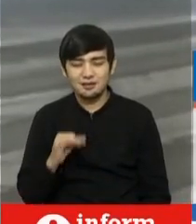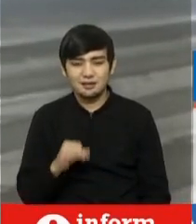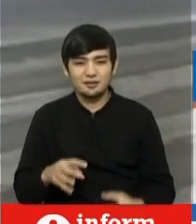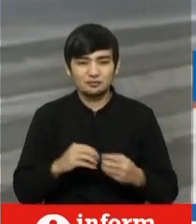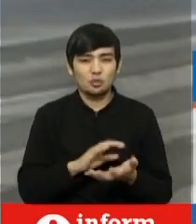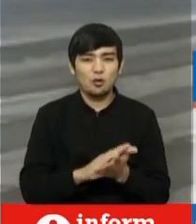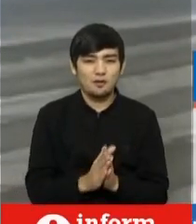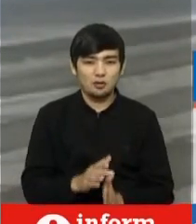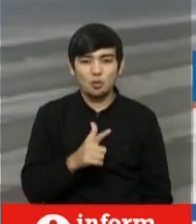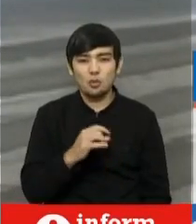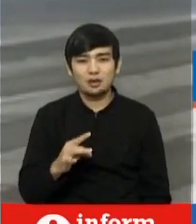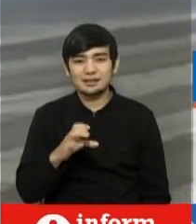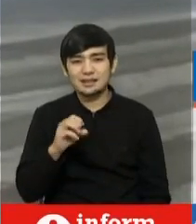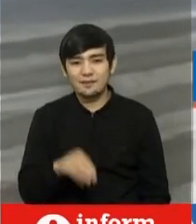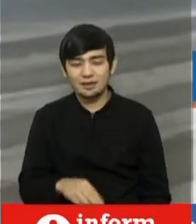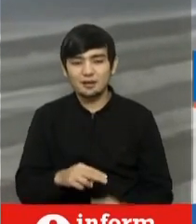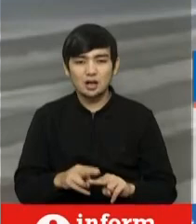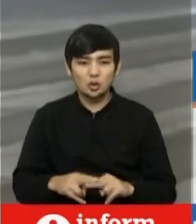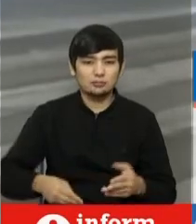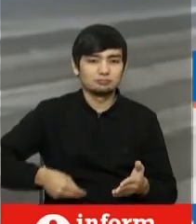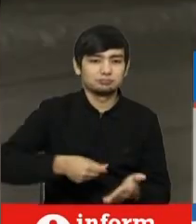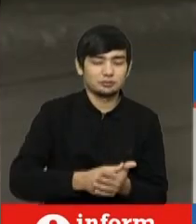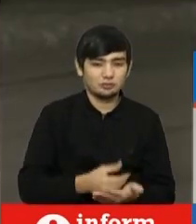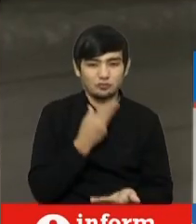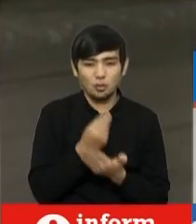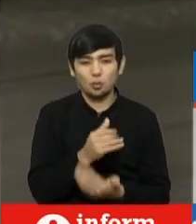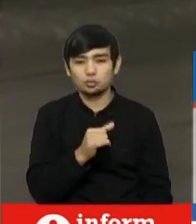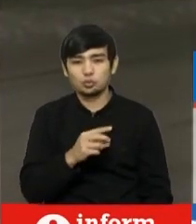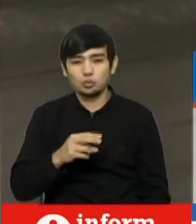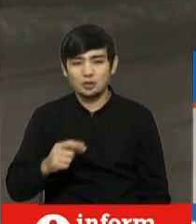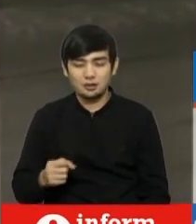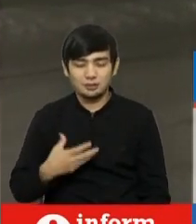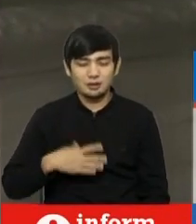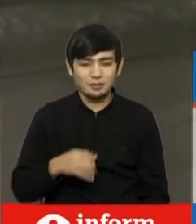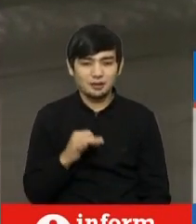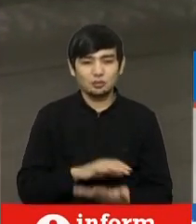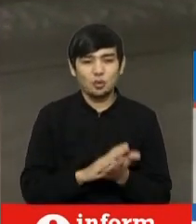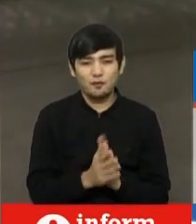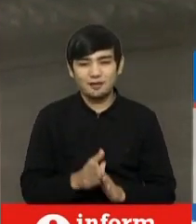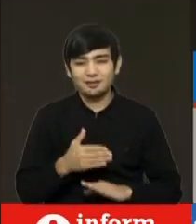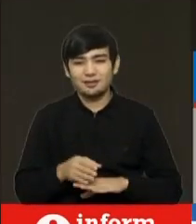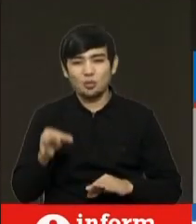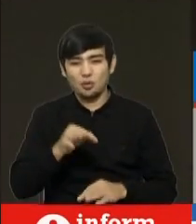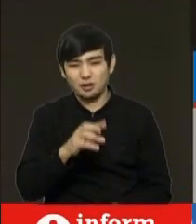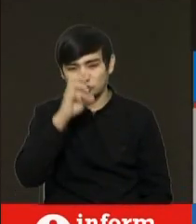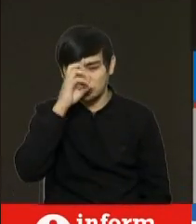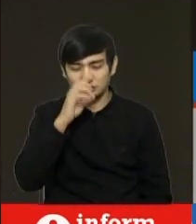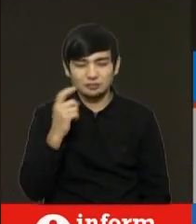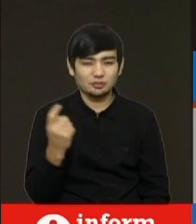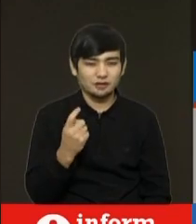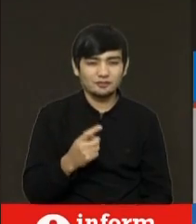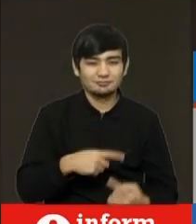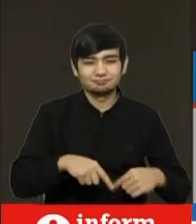Горсветом, которому не оплатила за свои услуги. Кредитный договор по проекту между Центром государственно-частного партнерства